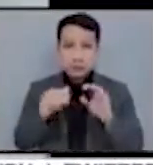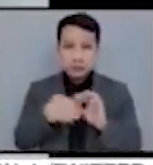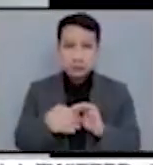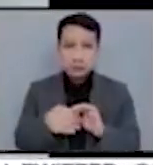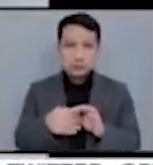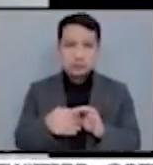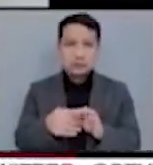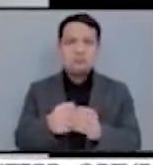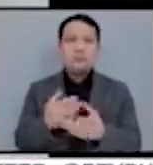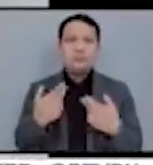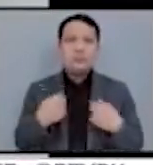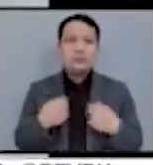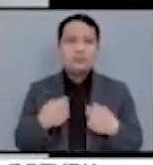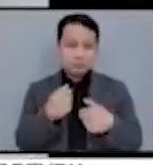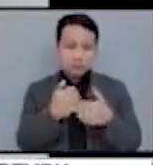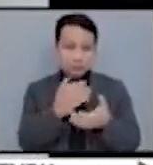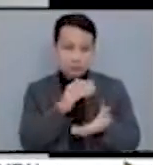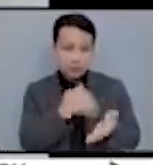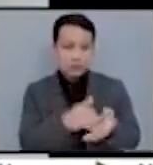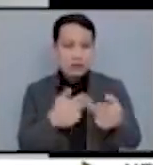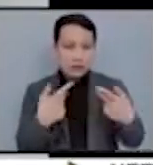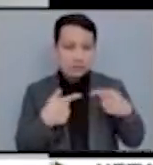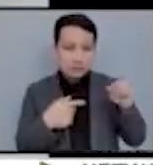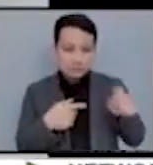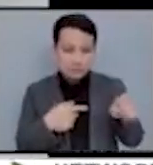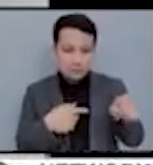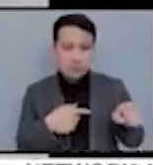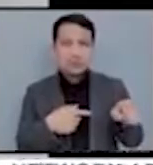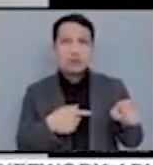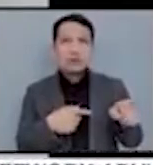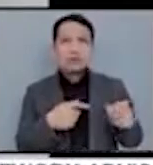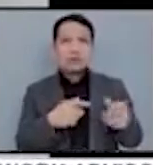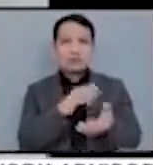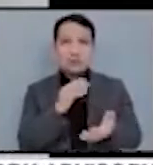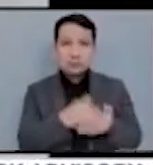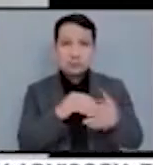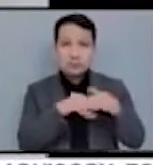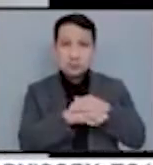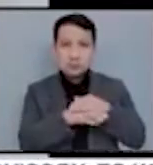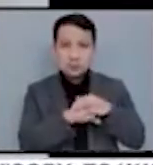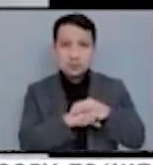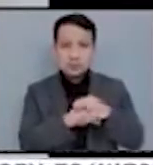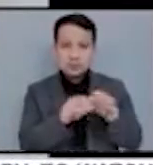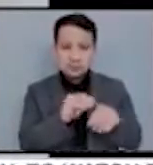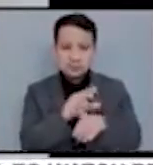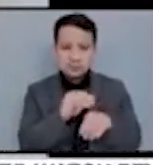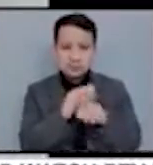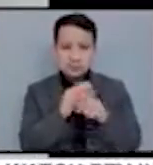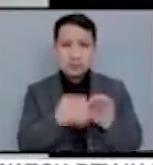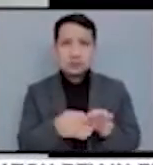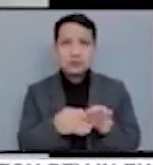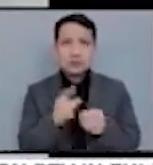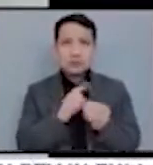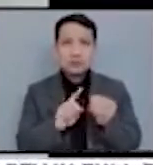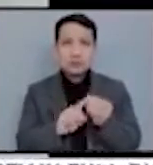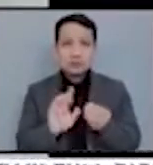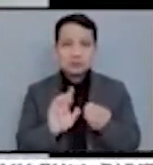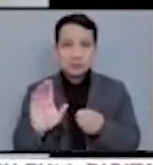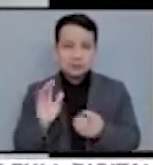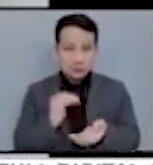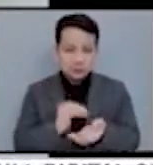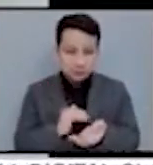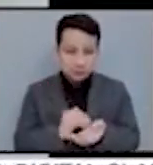center din doon, no? Kailangan mayroon tayong access to consultation, no? So may doctor or nurse